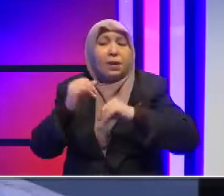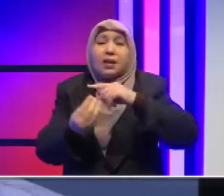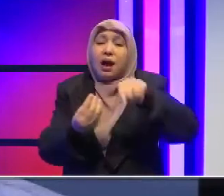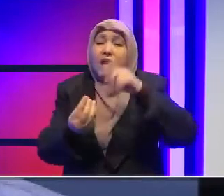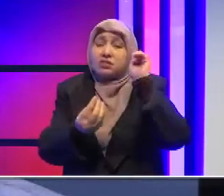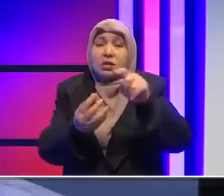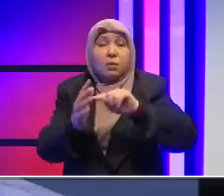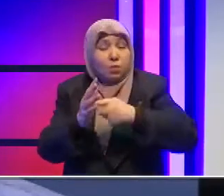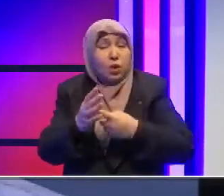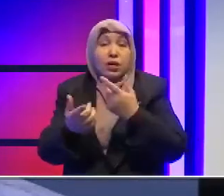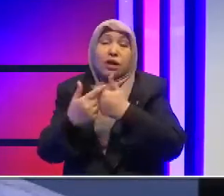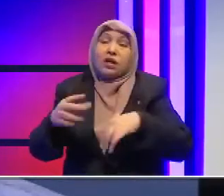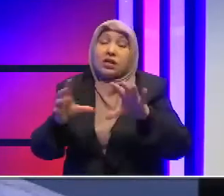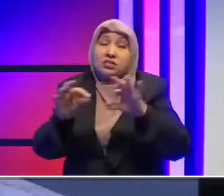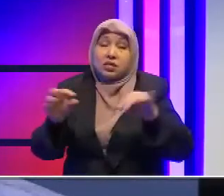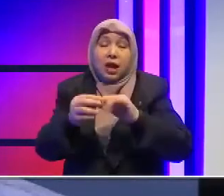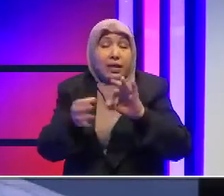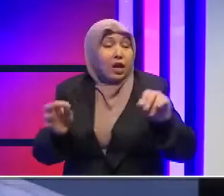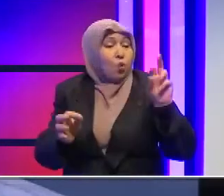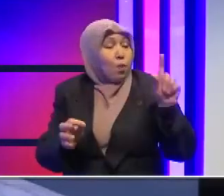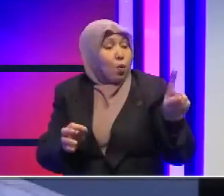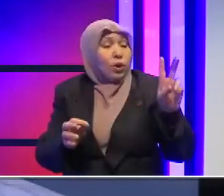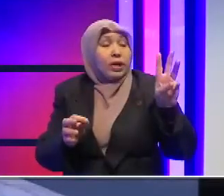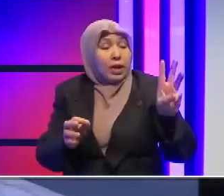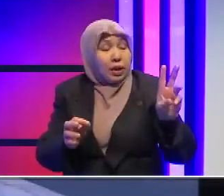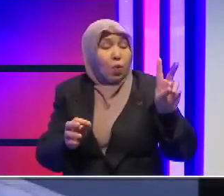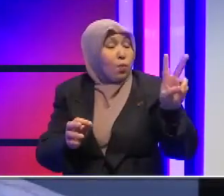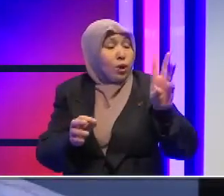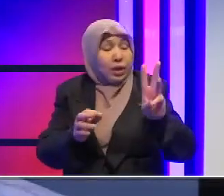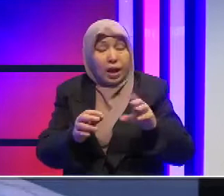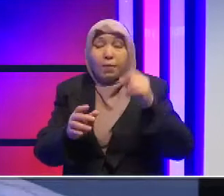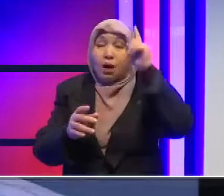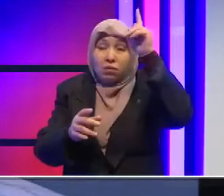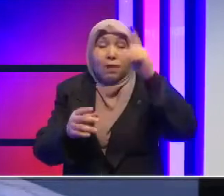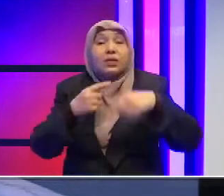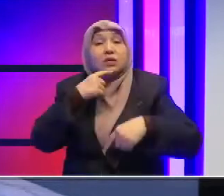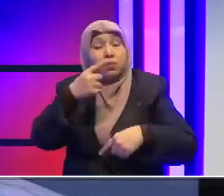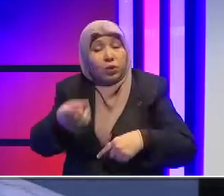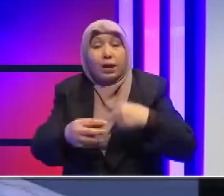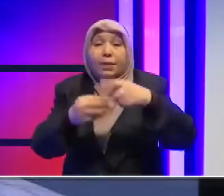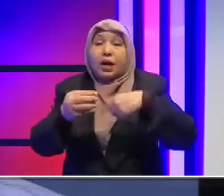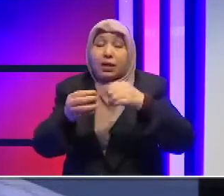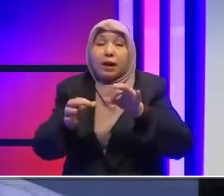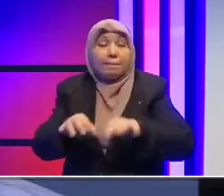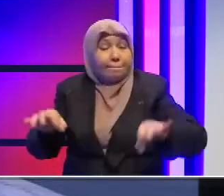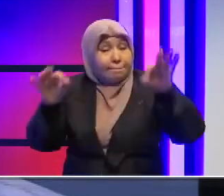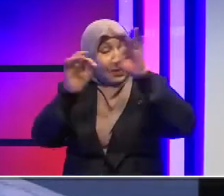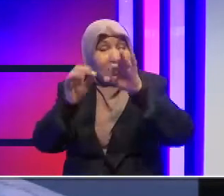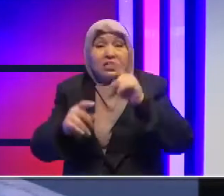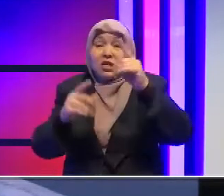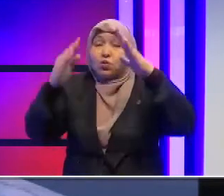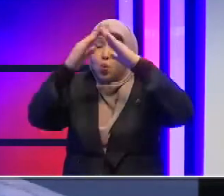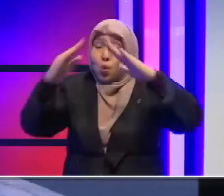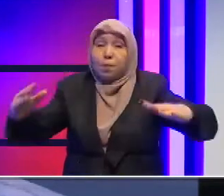bermula daripada cerita ayat yang ke-26. Allah menyebutkan perkara yang paling utama daripada penyediaan Allah sebuah rumah